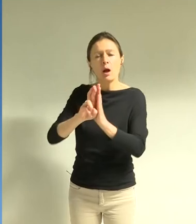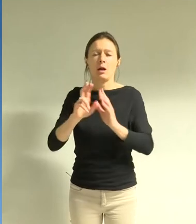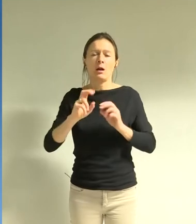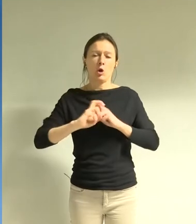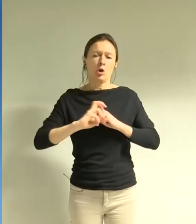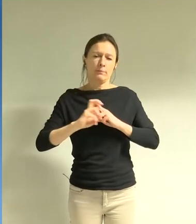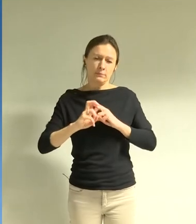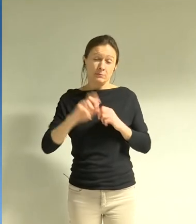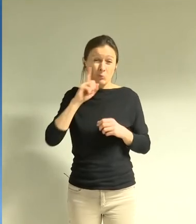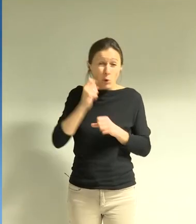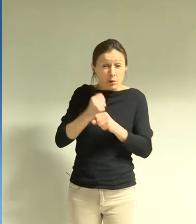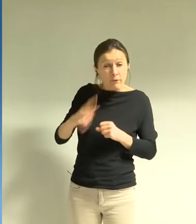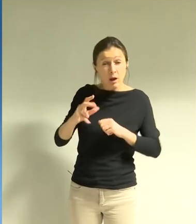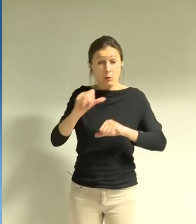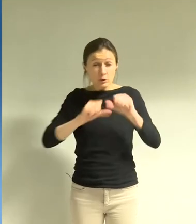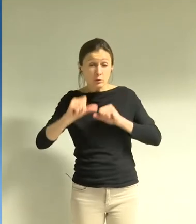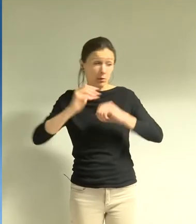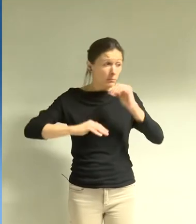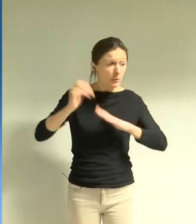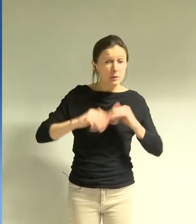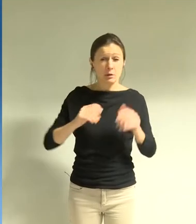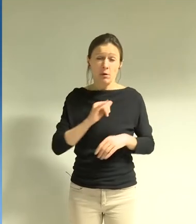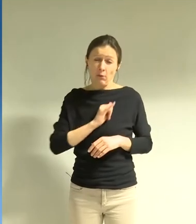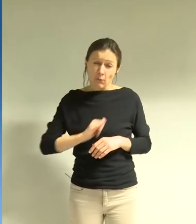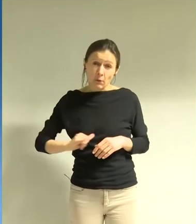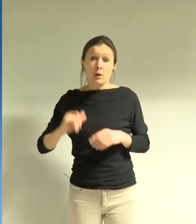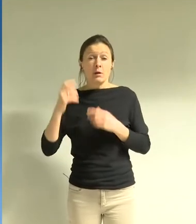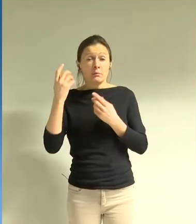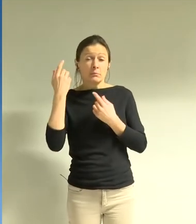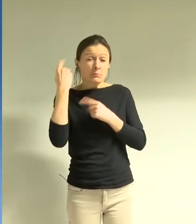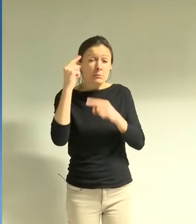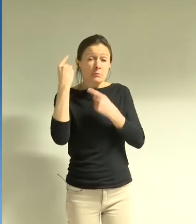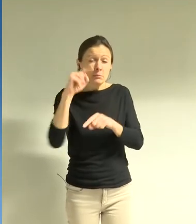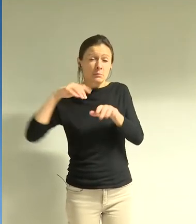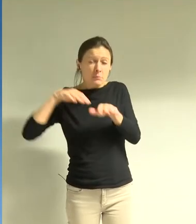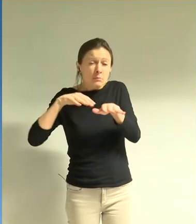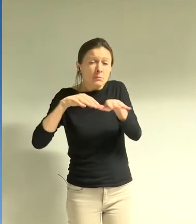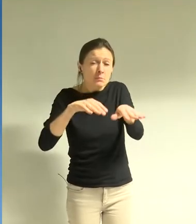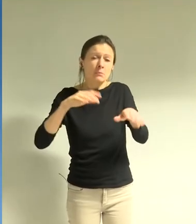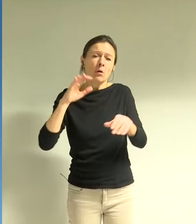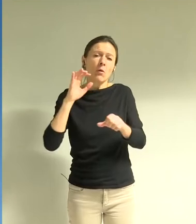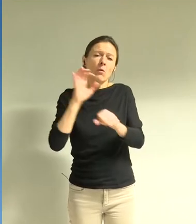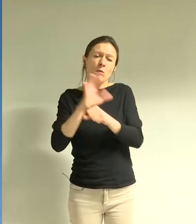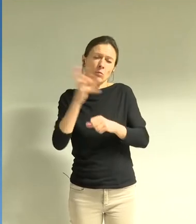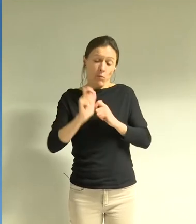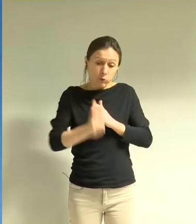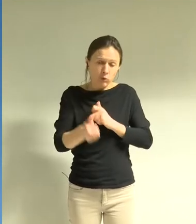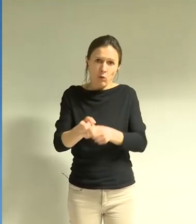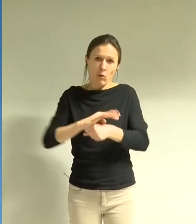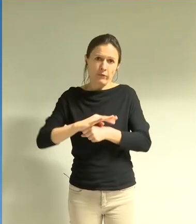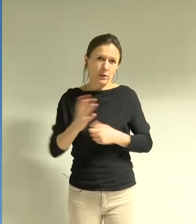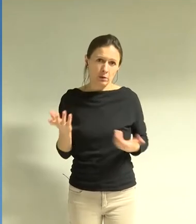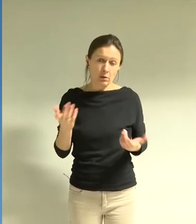ils protestent ils protestaient également contre les atermoiements et insuffisances du gouvernement concernant le protocole qu'ovide en